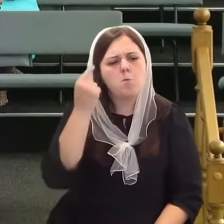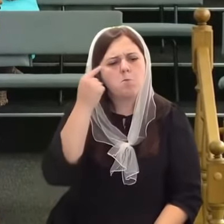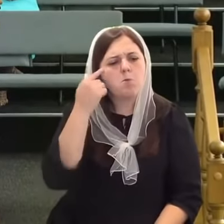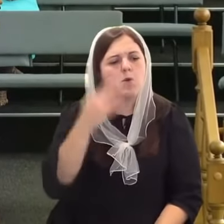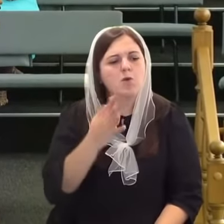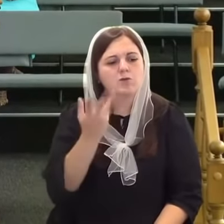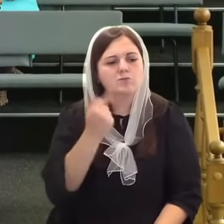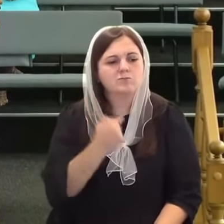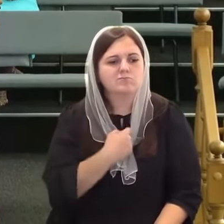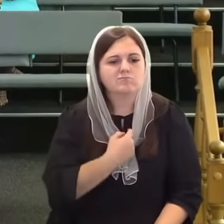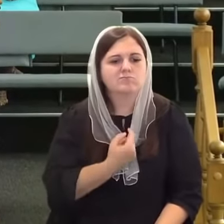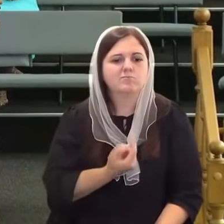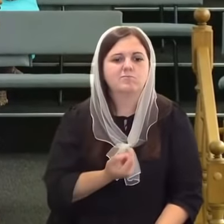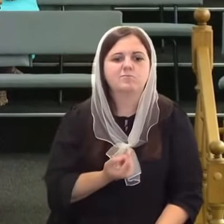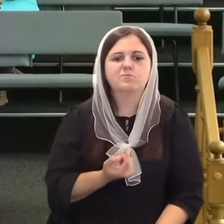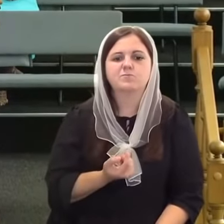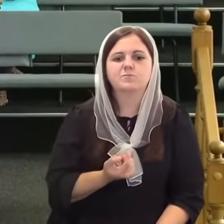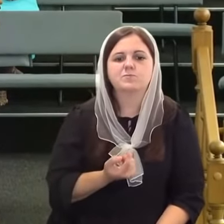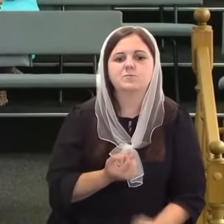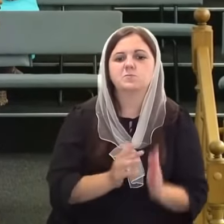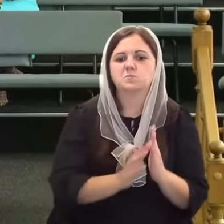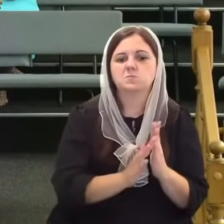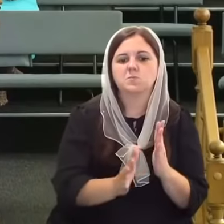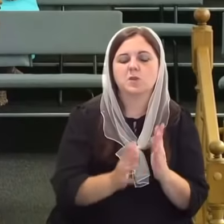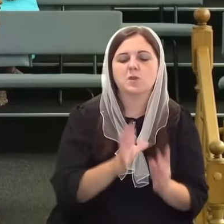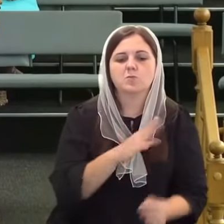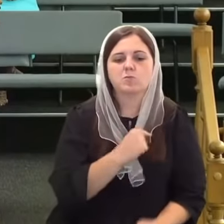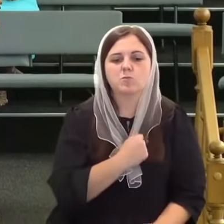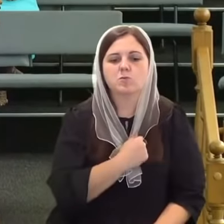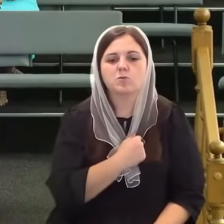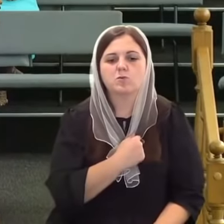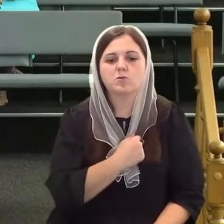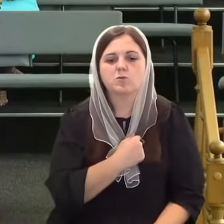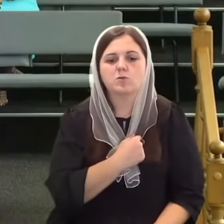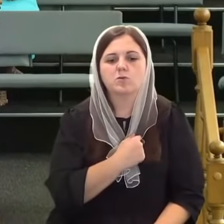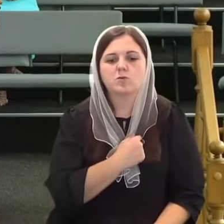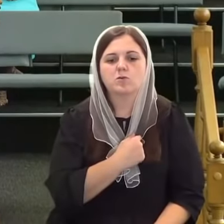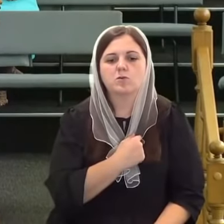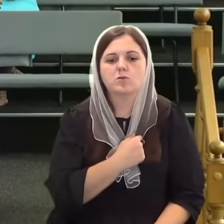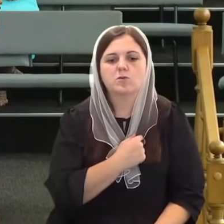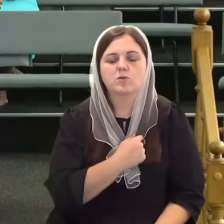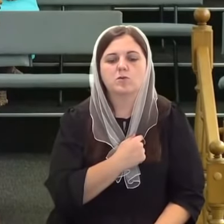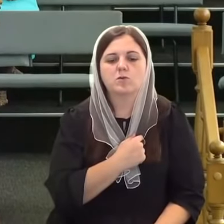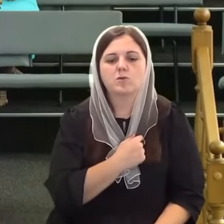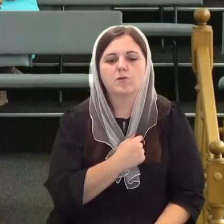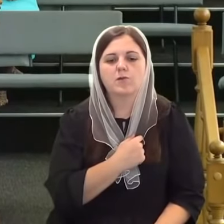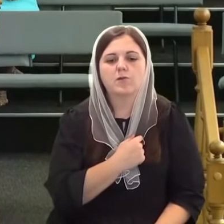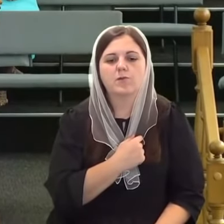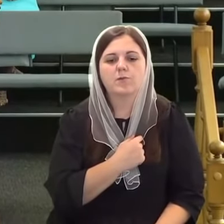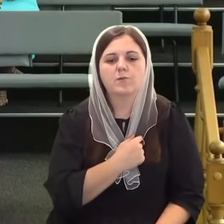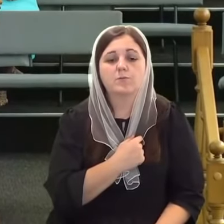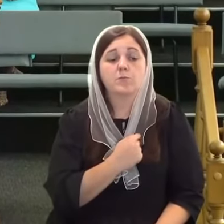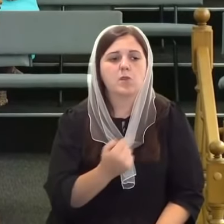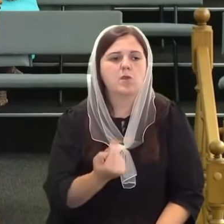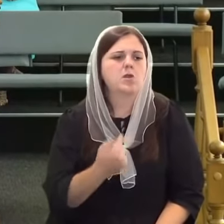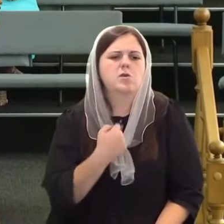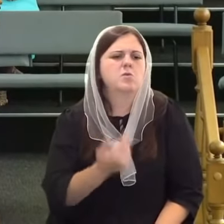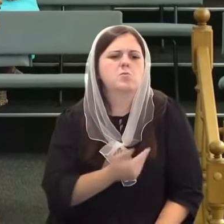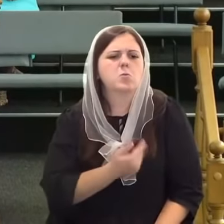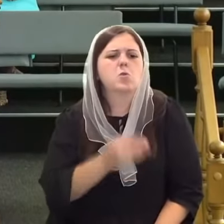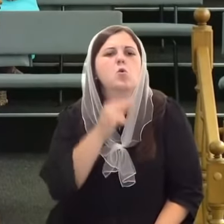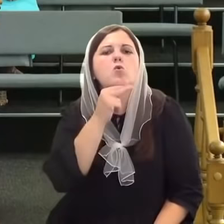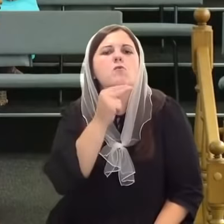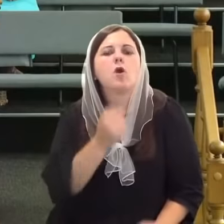меня. Я не собирался как-то привлекать внимание к себе. Я не